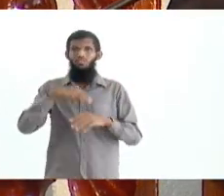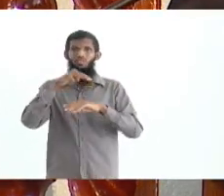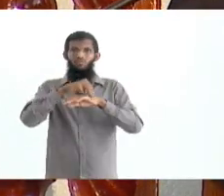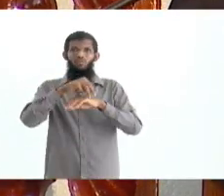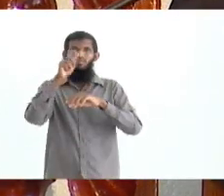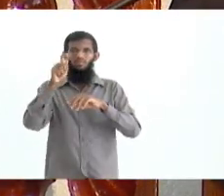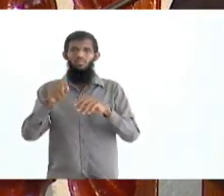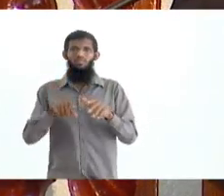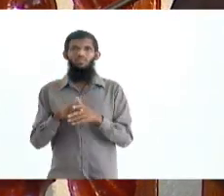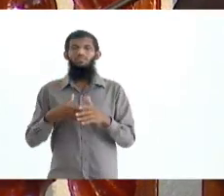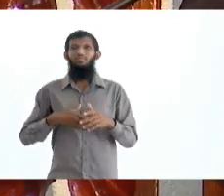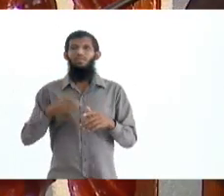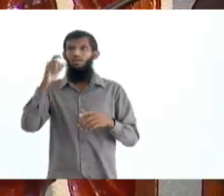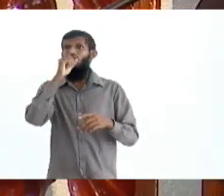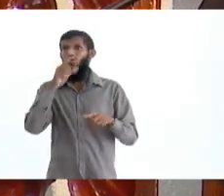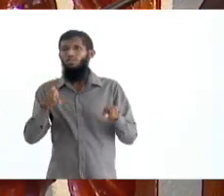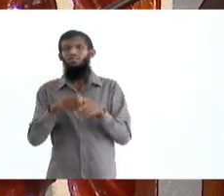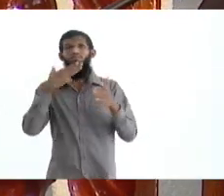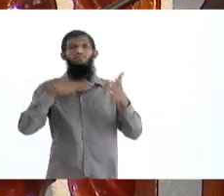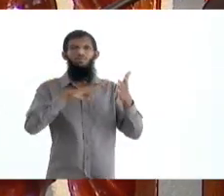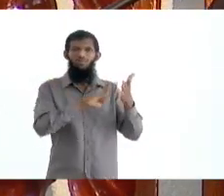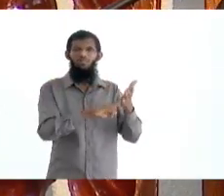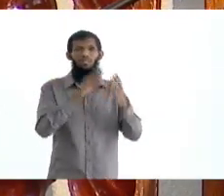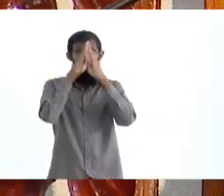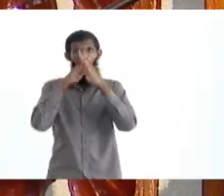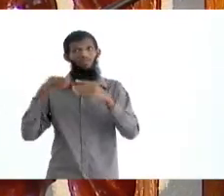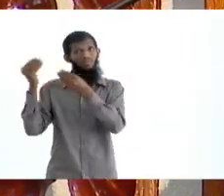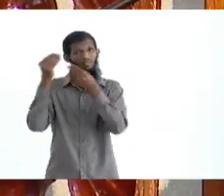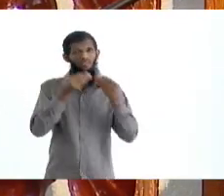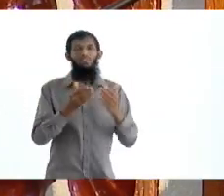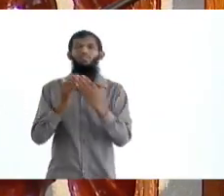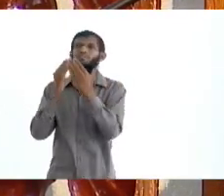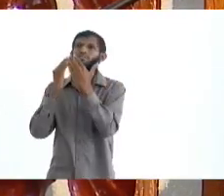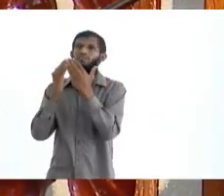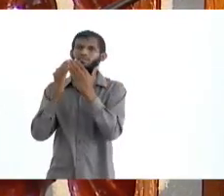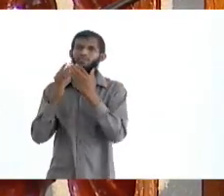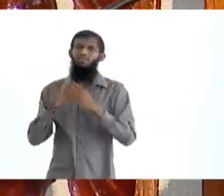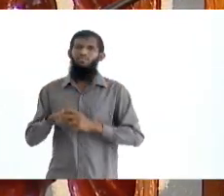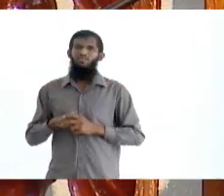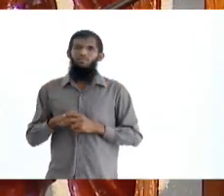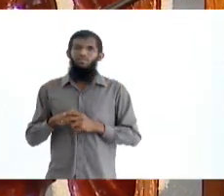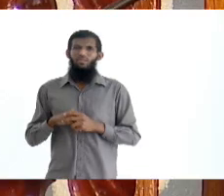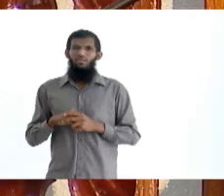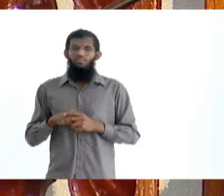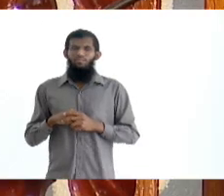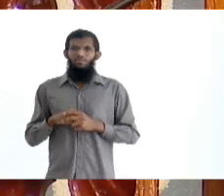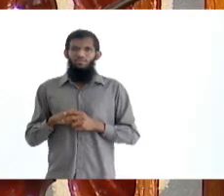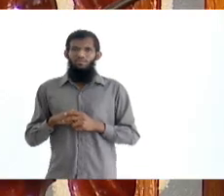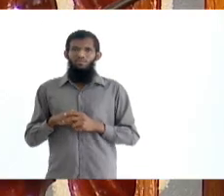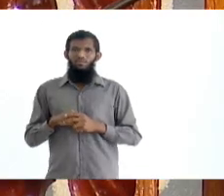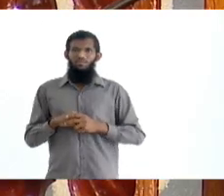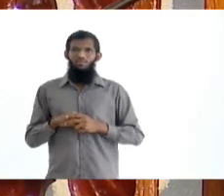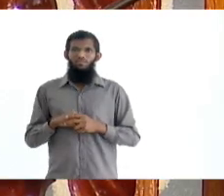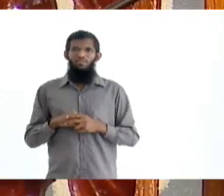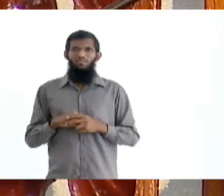كلاڠ رسولاگه مچ صلوا كيوا مان الله وحي كورواني ان الله